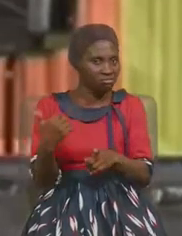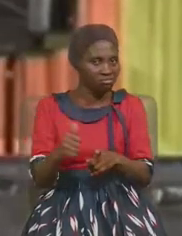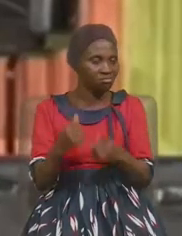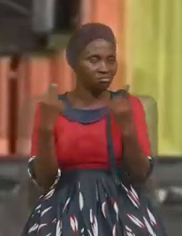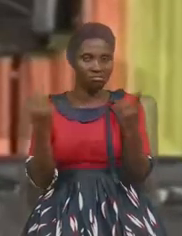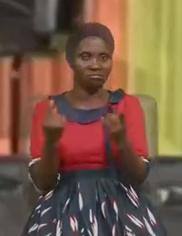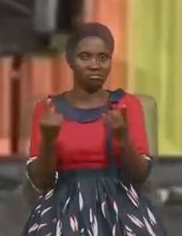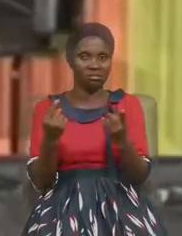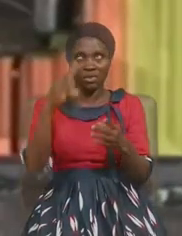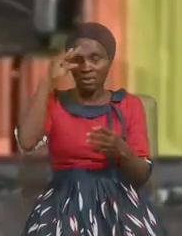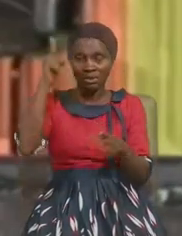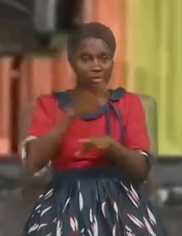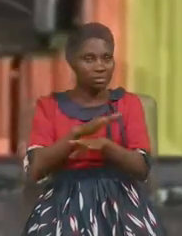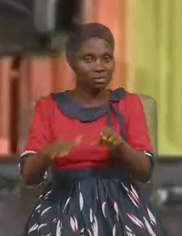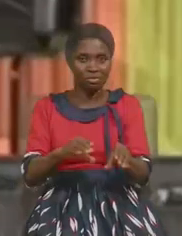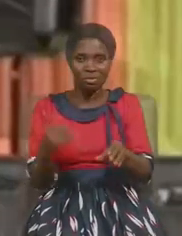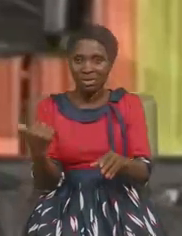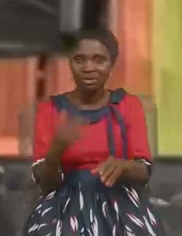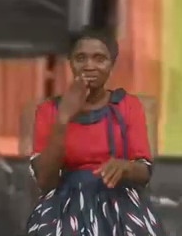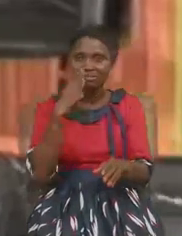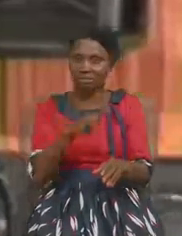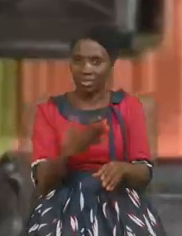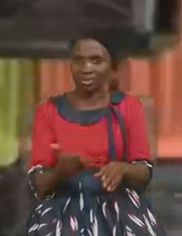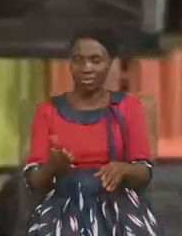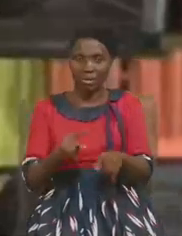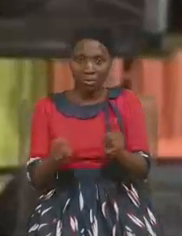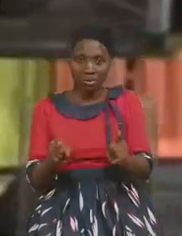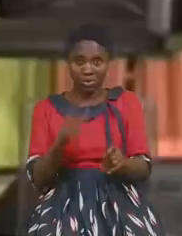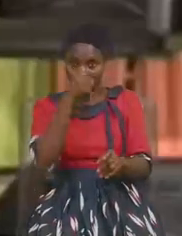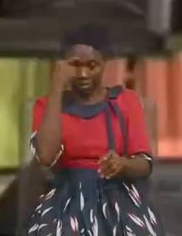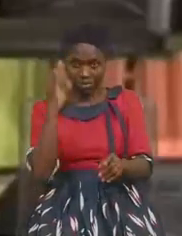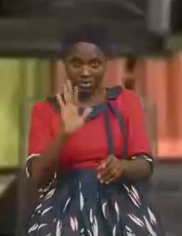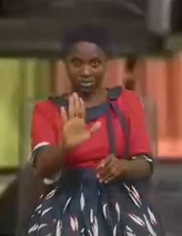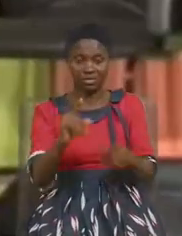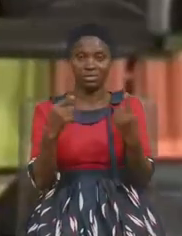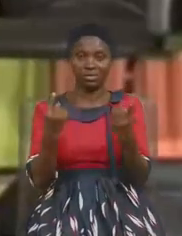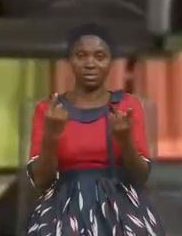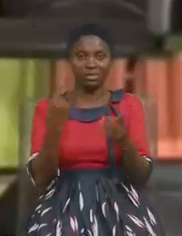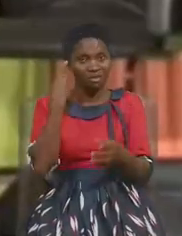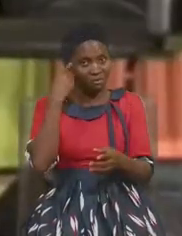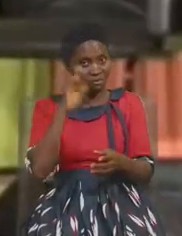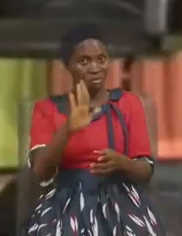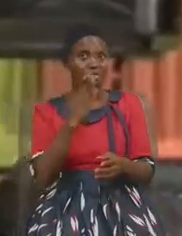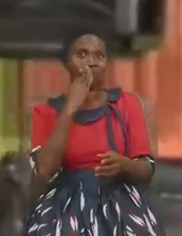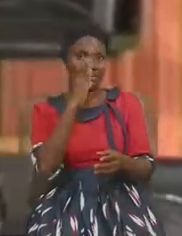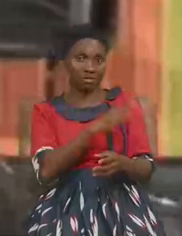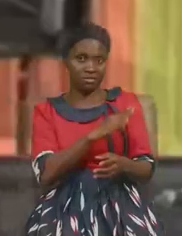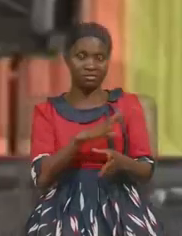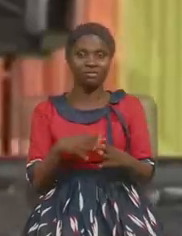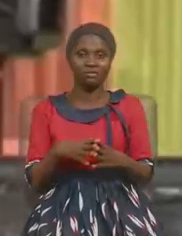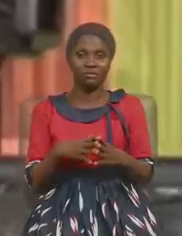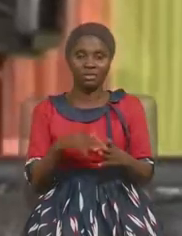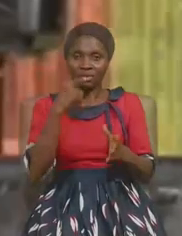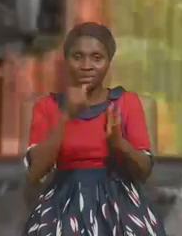Il n'a commis aucune mauvaise chose. Mais à cause de tes péchés, à cause de ton mal, il dit Christ